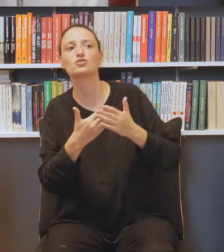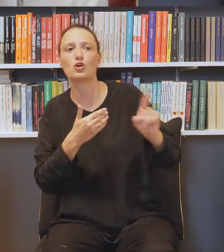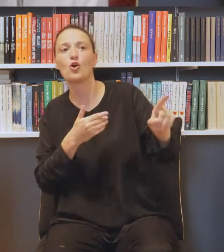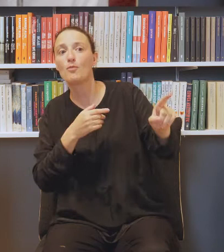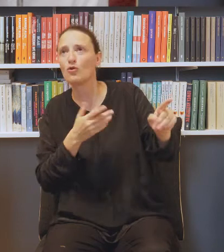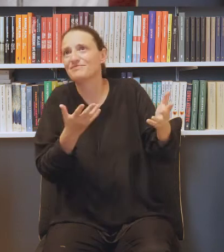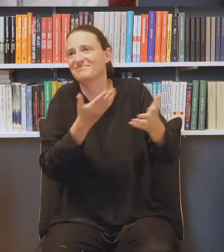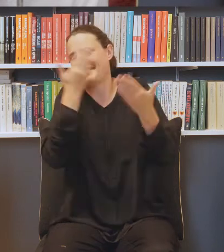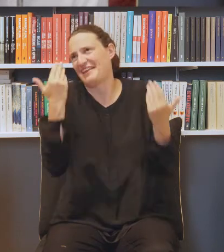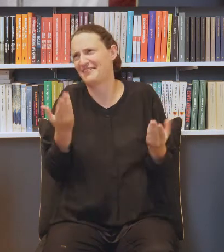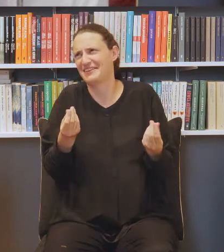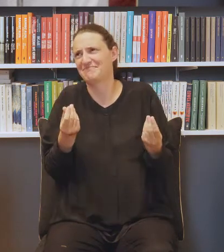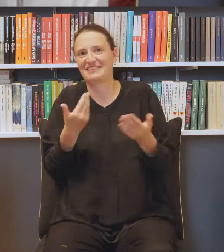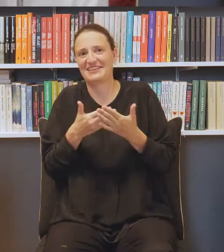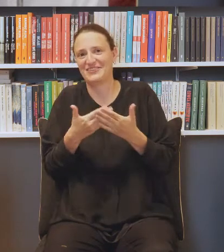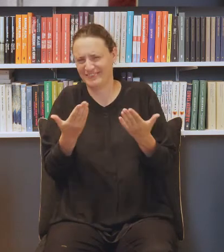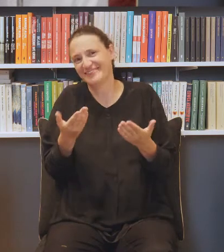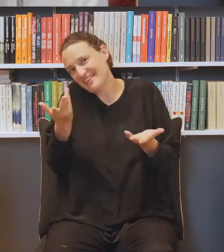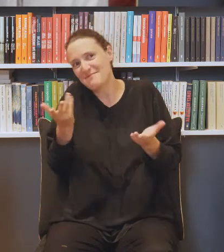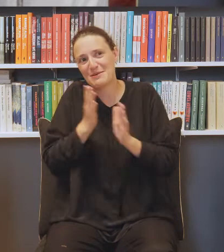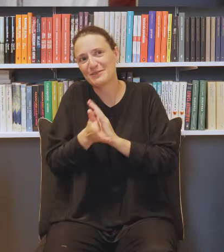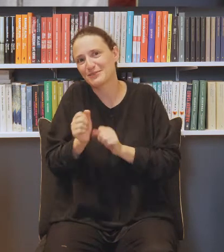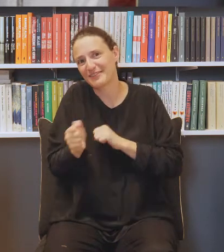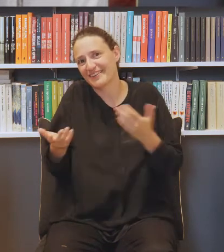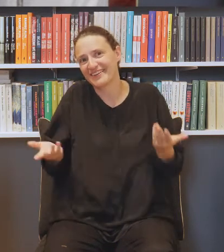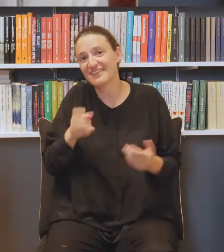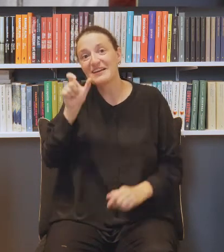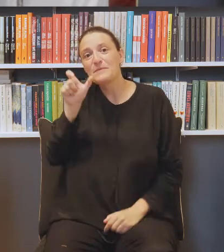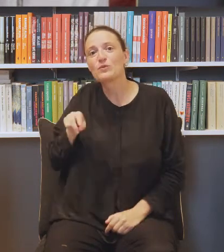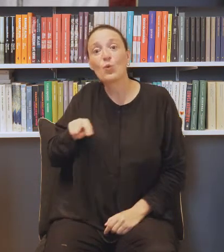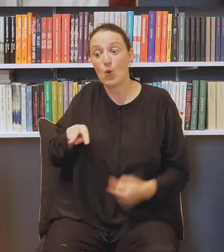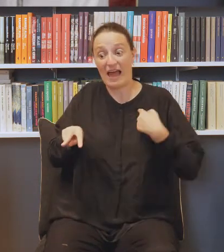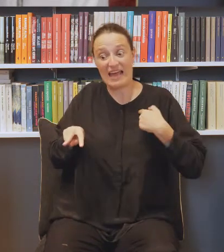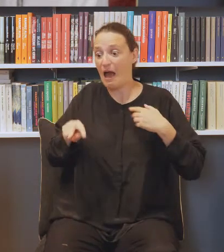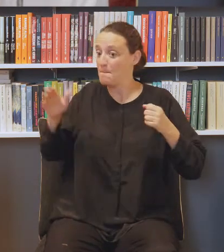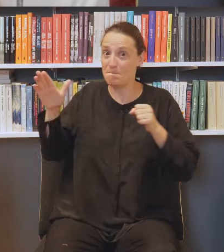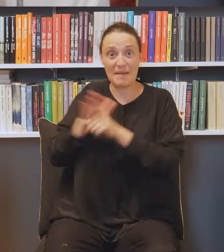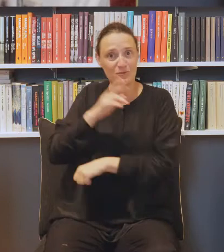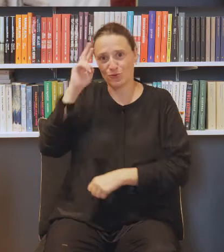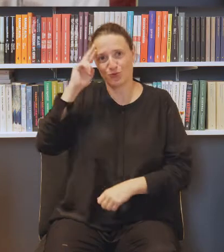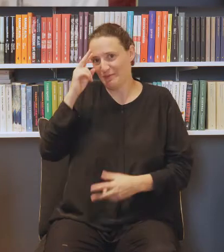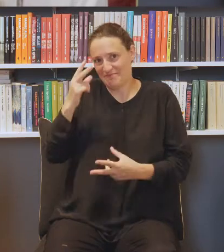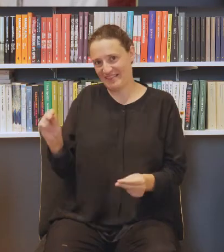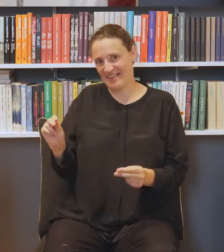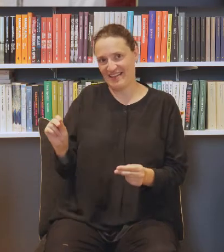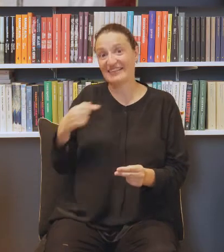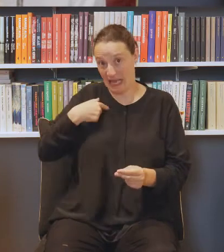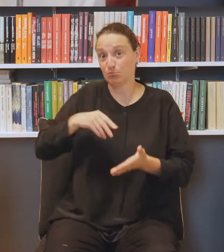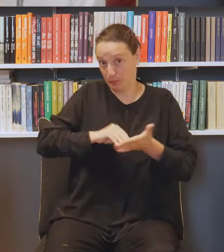no właśnie nie wiem, jak to jest. Ula, ja do końca też Uli nie rozumiem, to znaczy napisałem o niej, ale nie wiem,